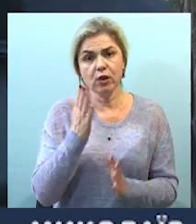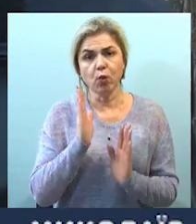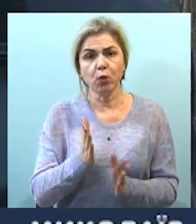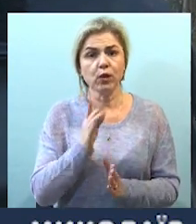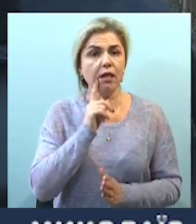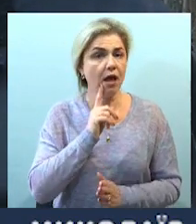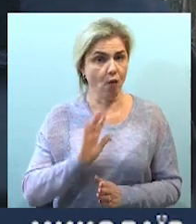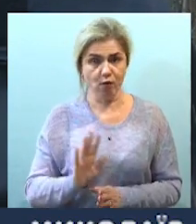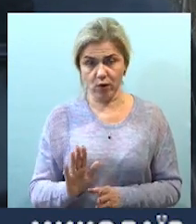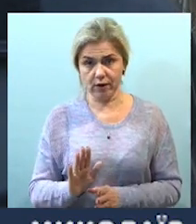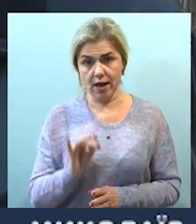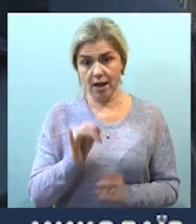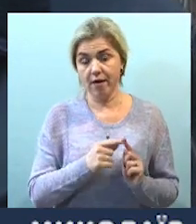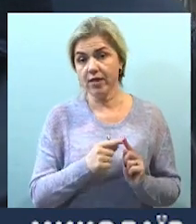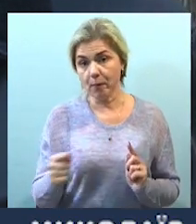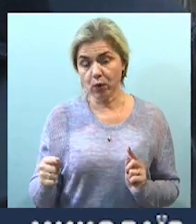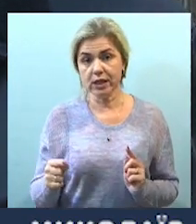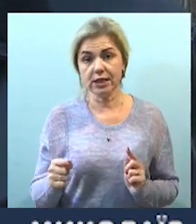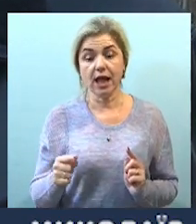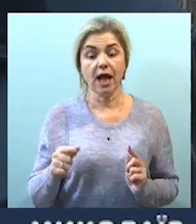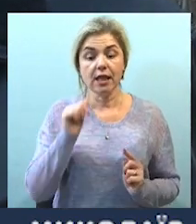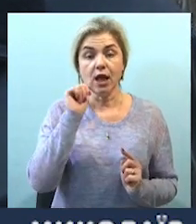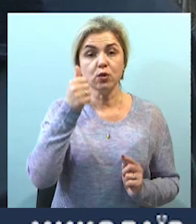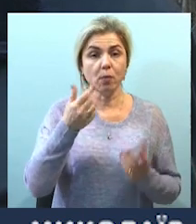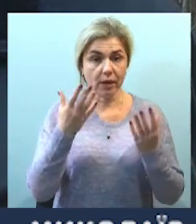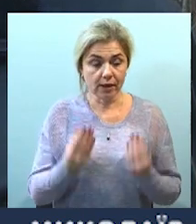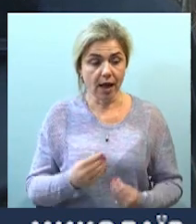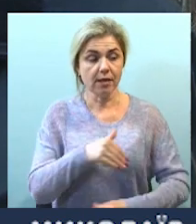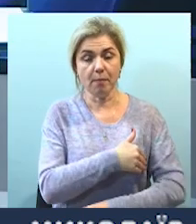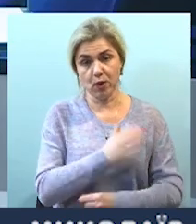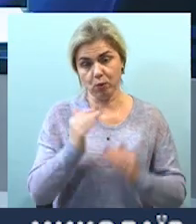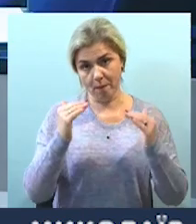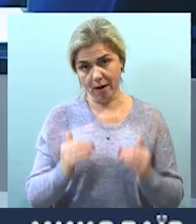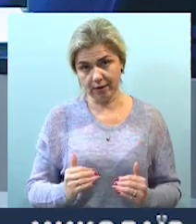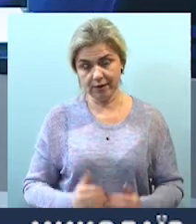некомфортний і протягом наступного дня буде температура падати.